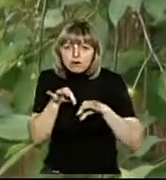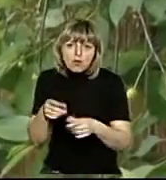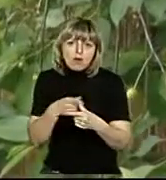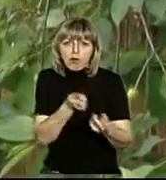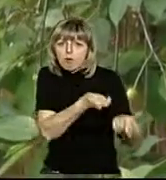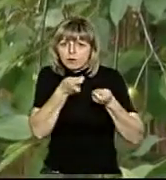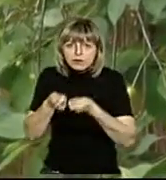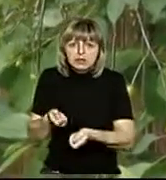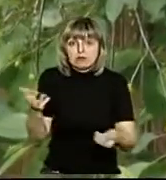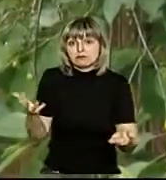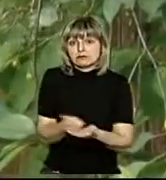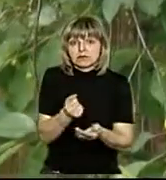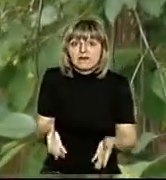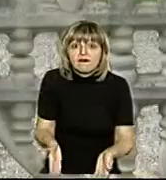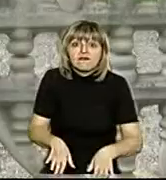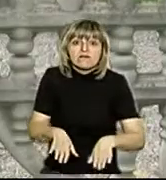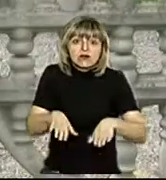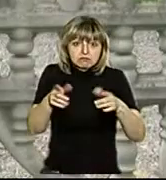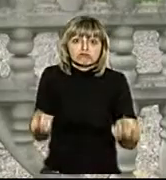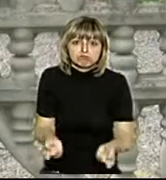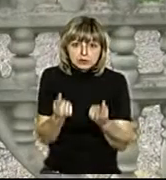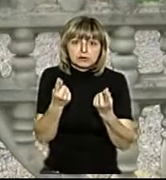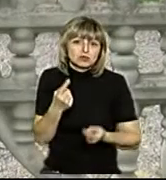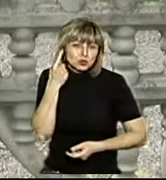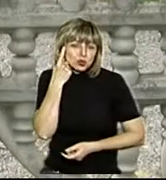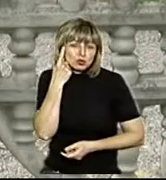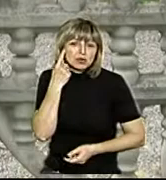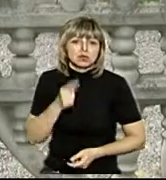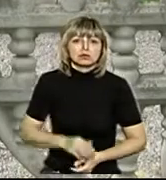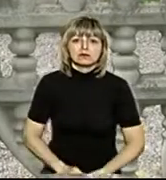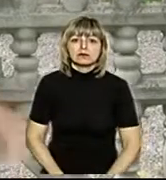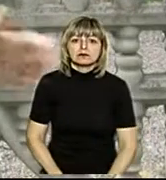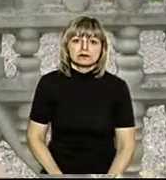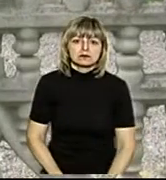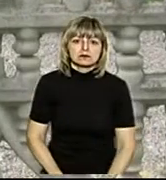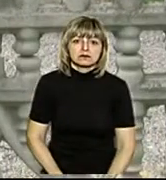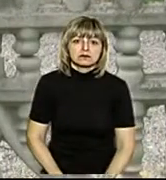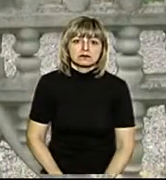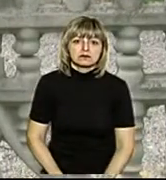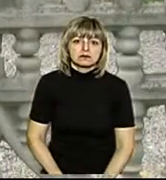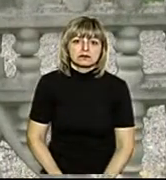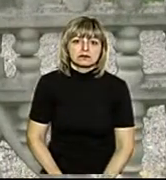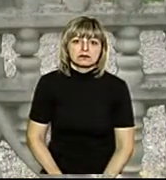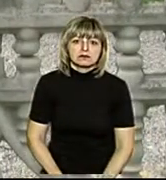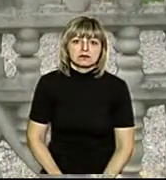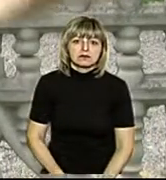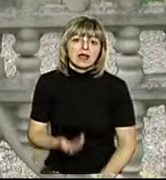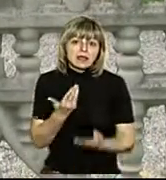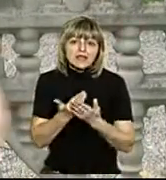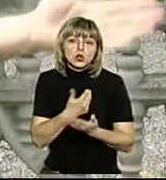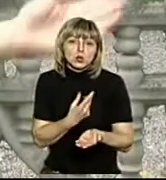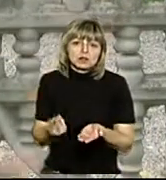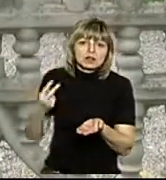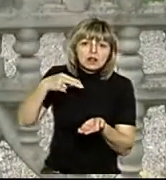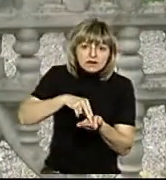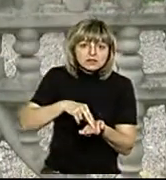потім оказалося, що вже сплила. Я так думаю, то прям така версія, так, вона так, таким, мабуть, була, мабуть, як вставала, мабуть, і рукою на той люк, мабуть,